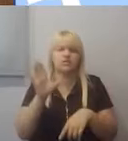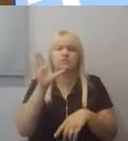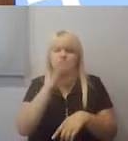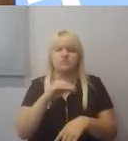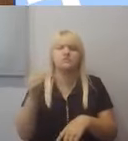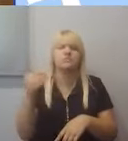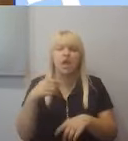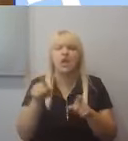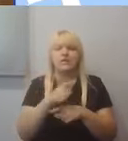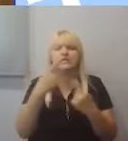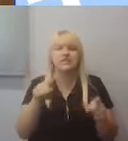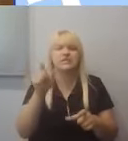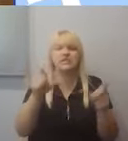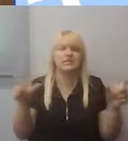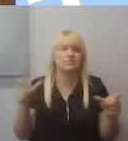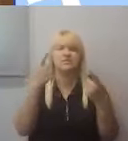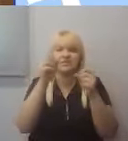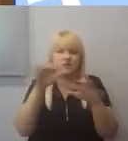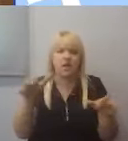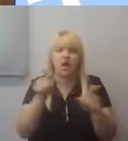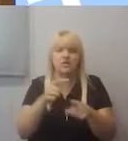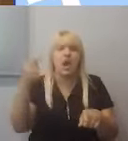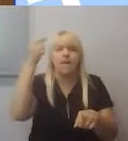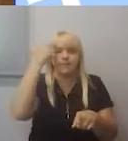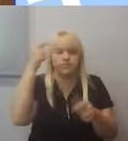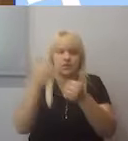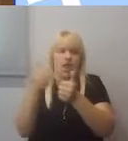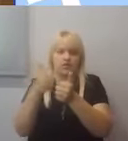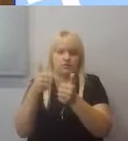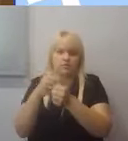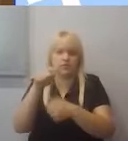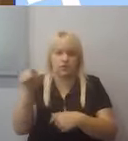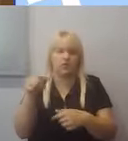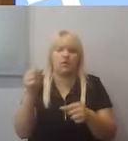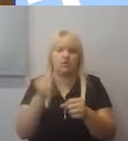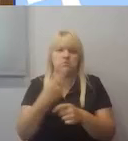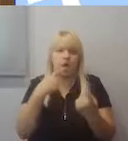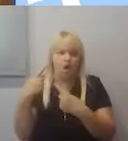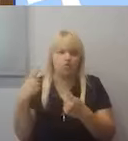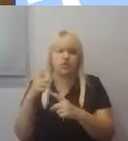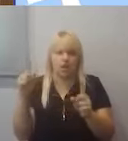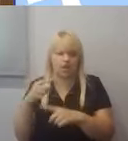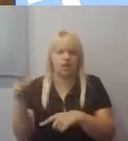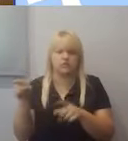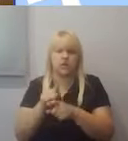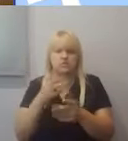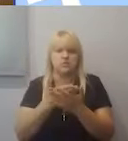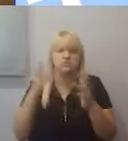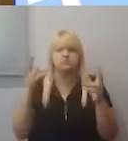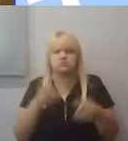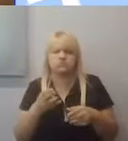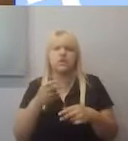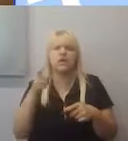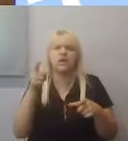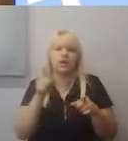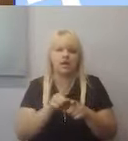cilvēkiem noteikti arī apzinieties kas jums dzīvo kaimiņos arī piemēram pārrunājiet šādas lietas piemēram ja kaut kas atgadās tad vai nu tas